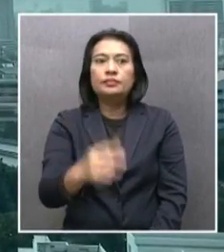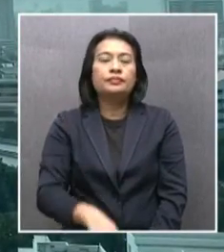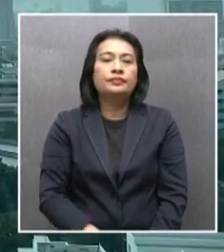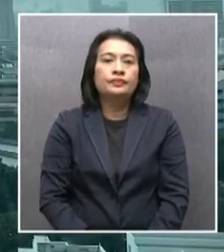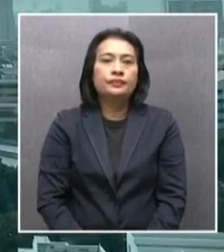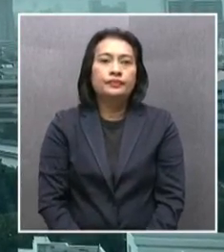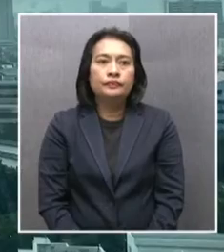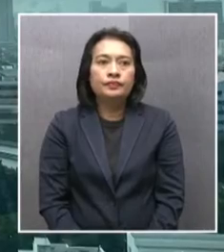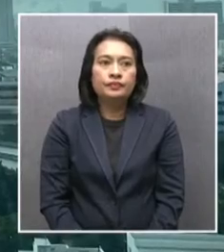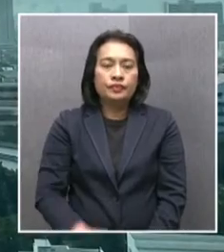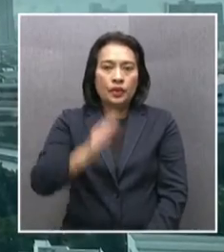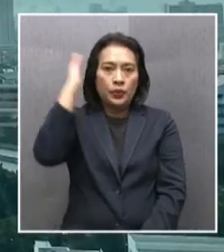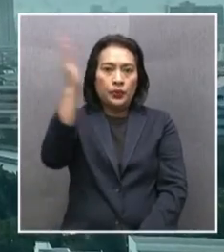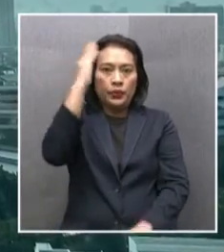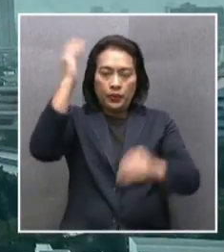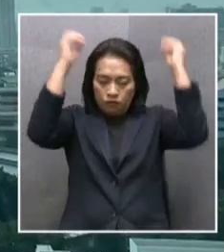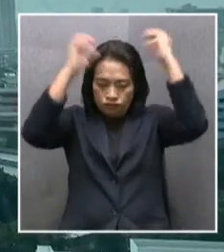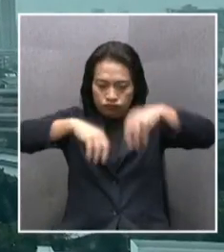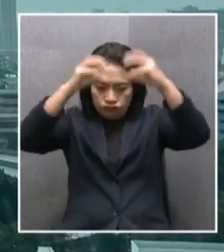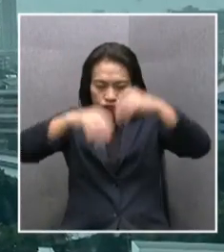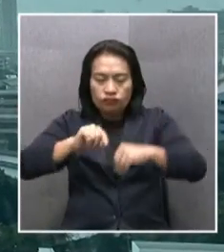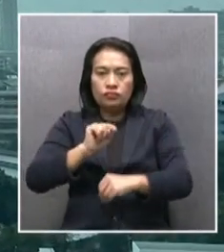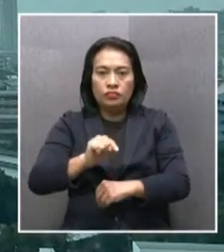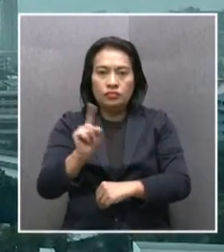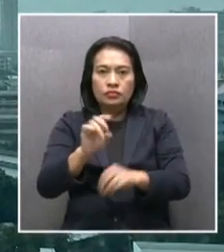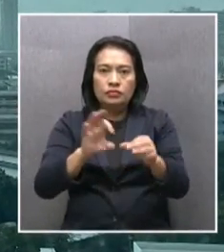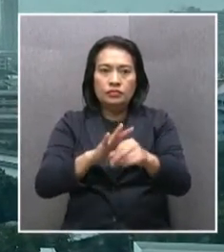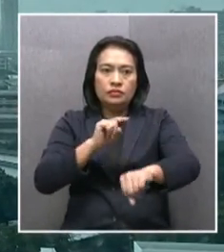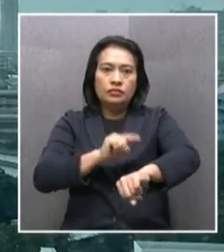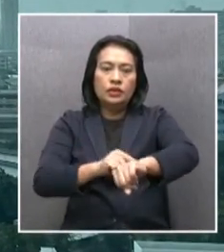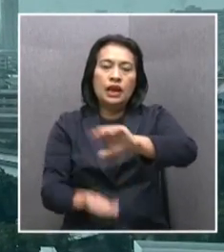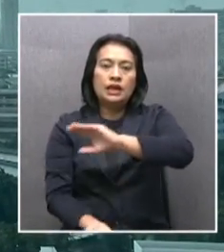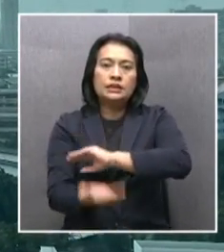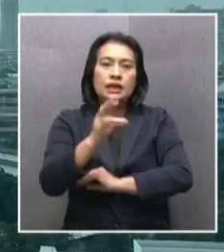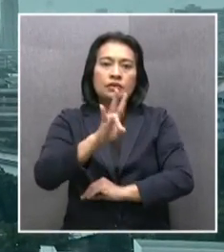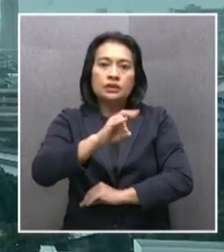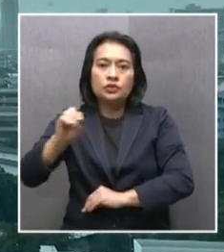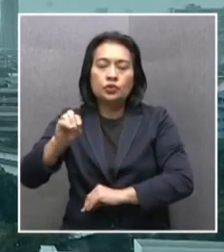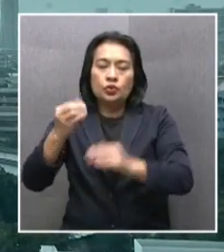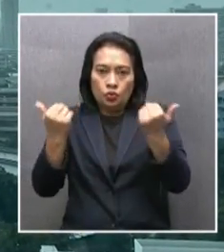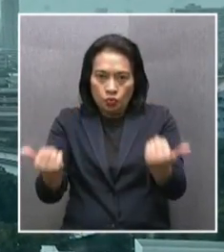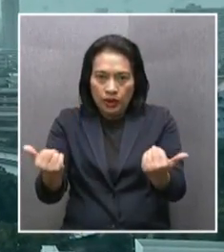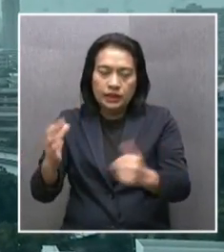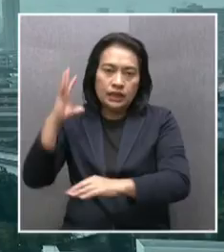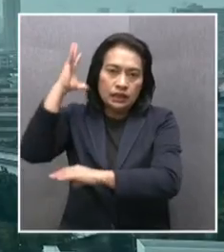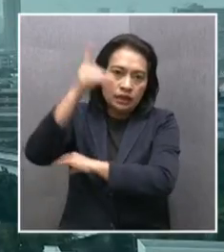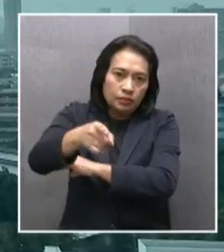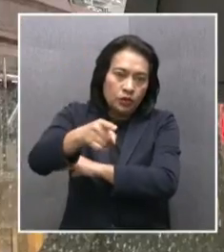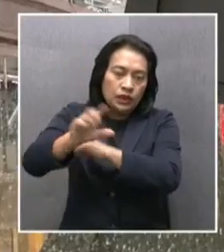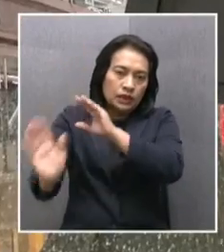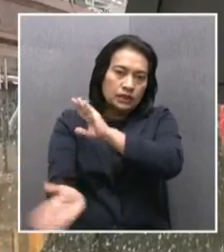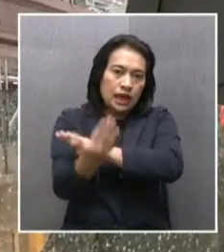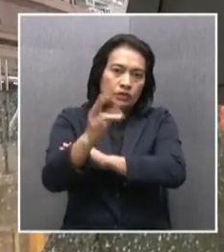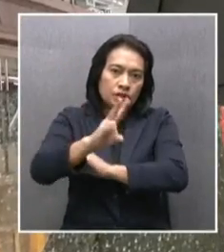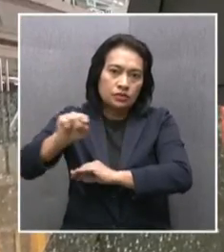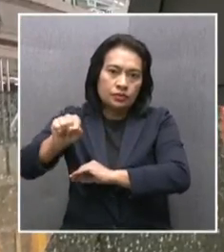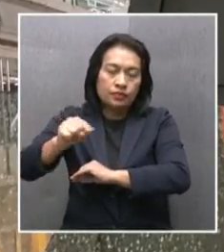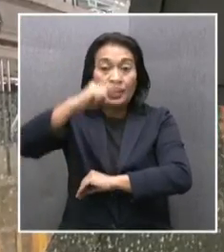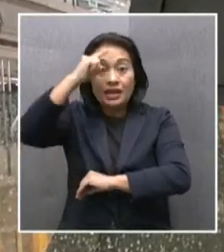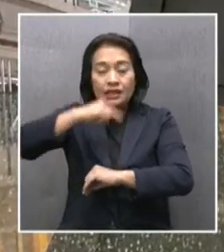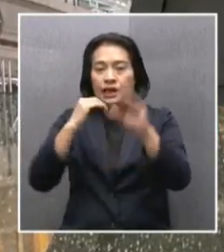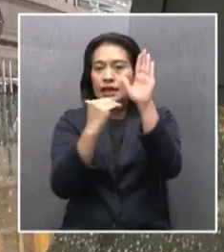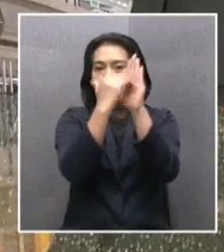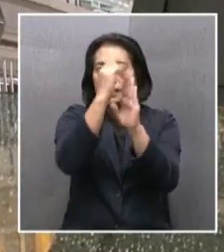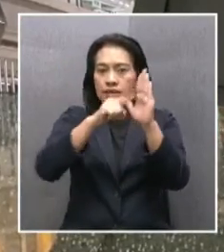กรมอุตุนิยมวิทยาพยากรณ์อากาศตั้งแต่เวลา 7:00 น.วันนี้ถึง 7:00 น.วันพรุ่งนี้ค่ะบริเวณประเทศไทยตอนบ